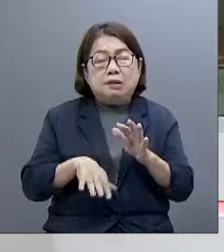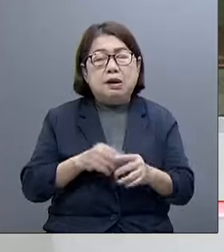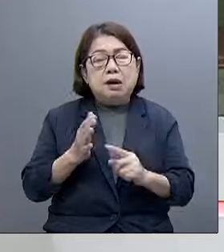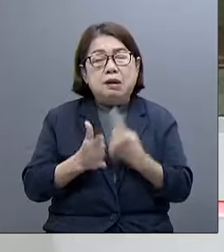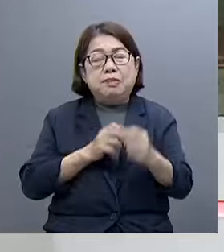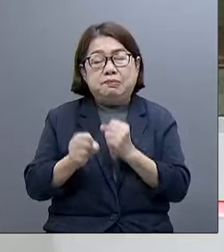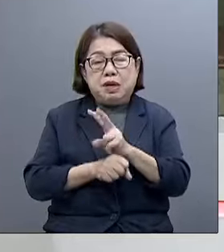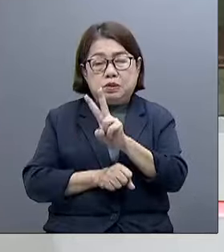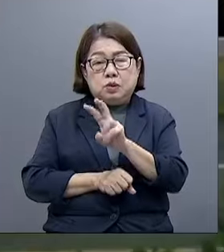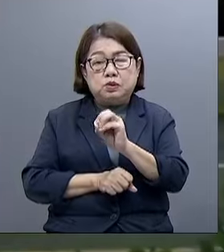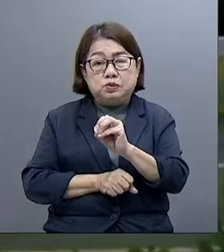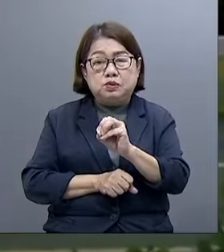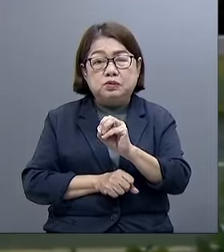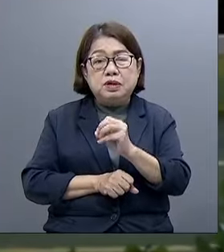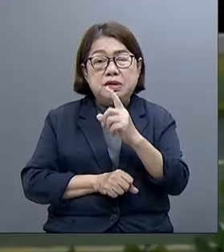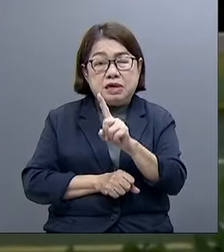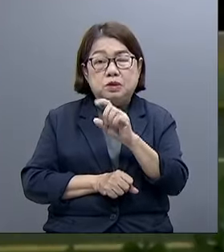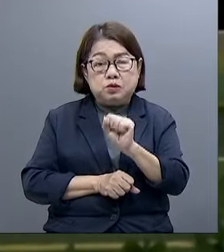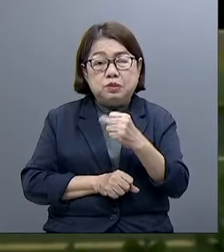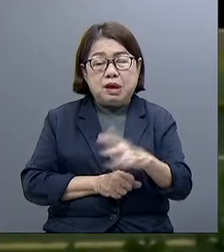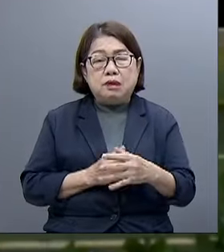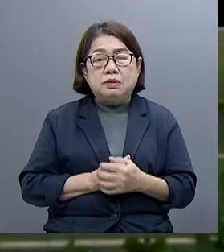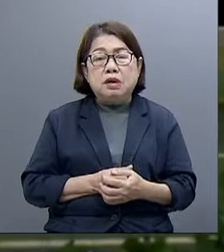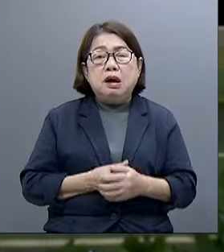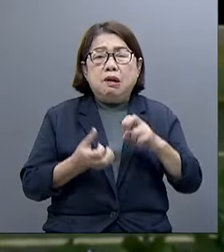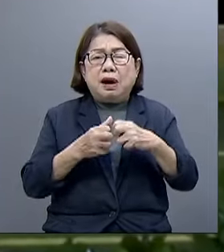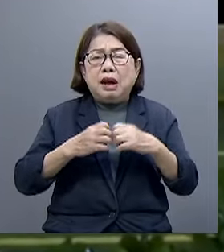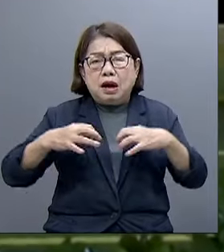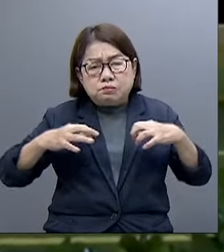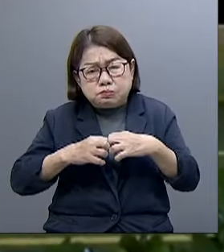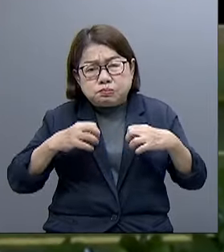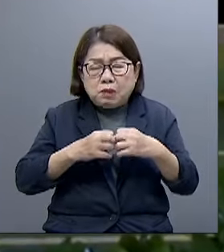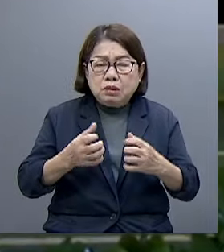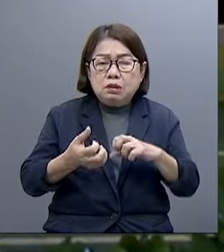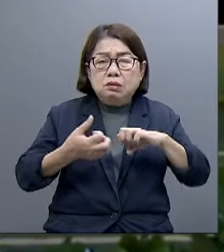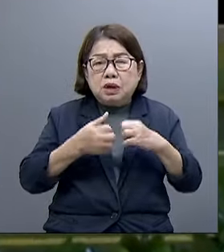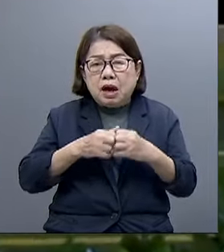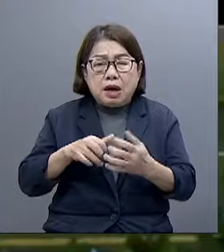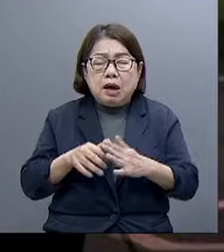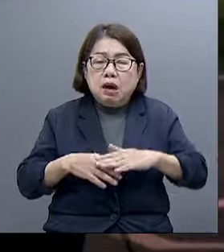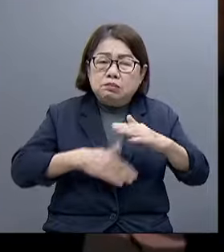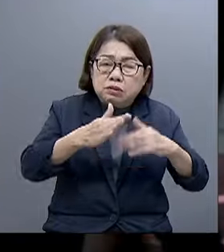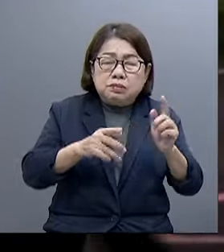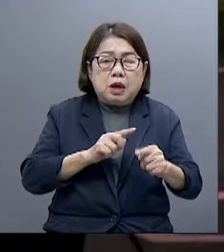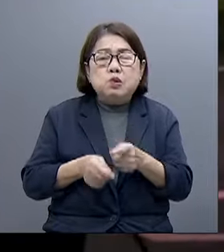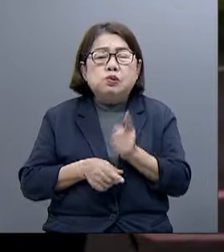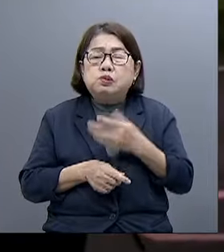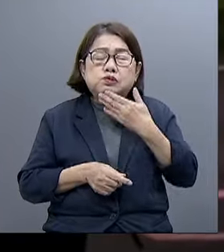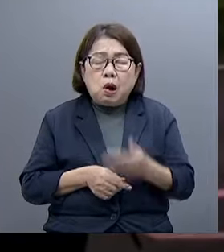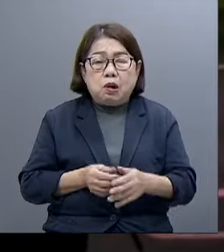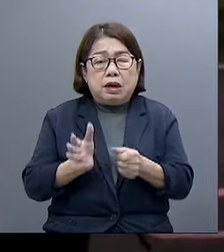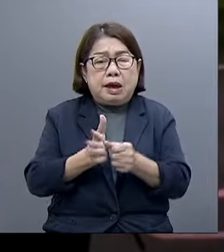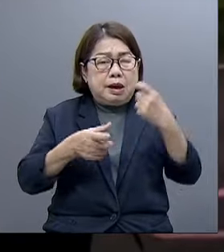ค่ะอุบัติเหตุทางถนนนะคะเป็นปัญหาเรื้อรังที่แก้ไม่หายทั้งที่แต่ละประเทศค่ะ